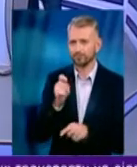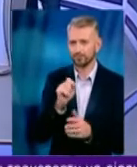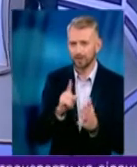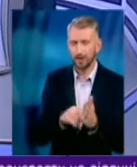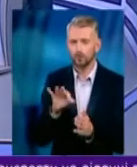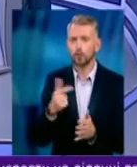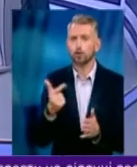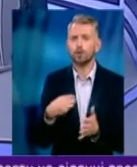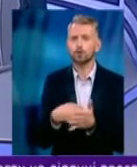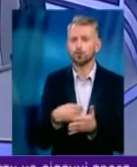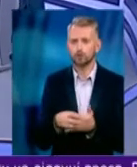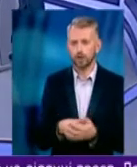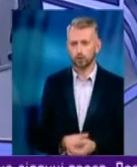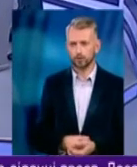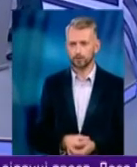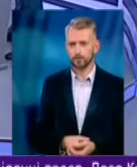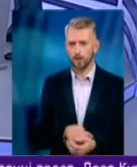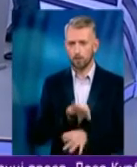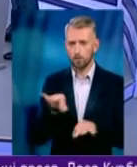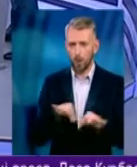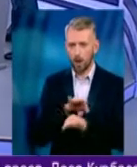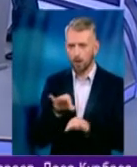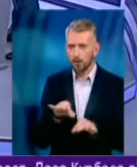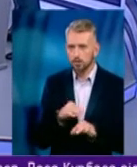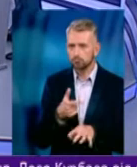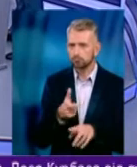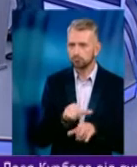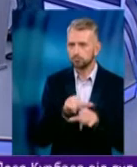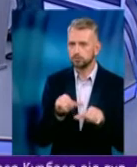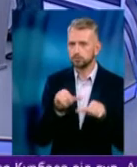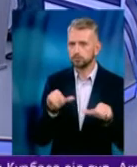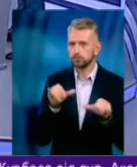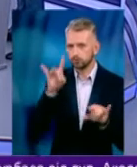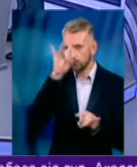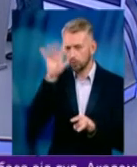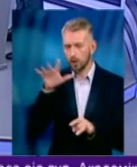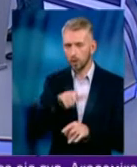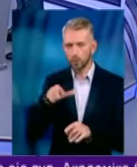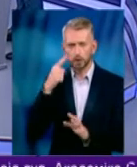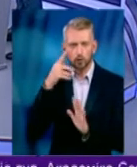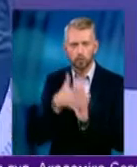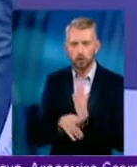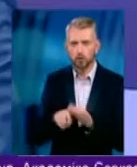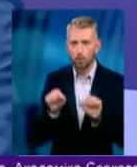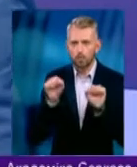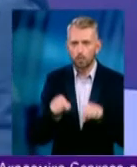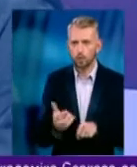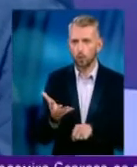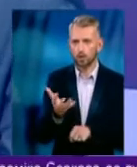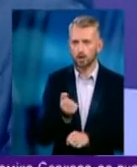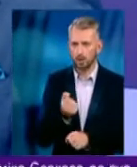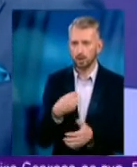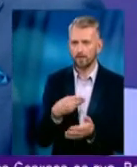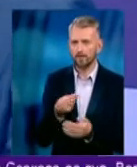громадського бюджету, проєкт стає дедалі популярнішим. Люди зрозуміли, що можуть отримати